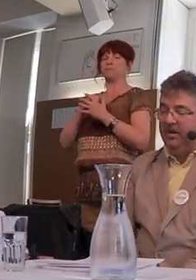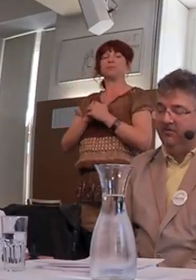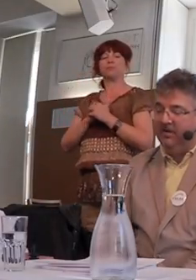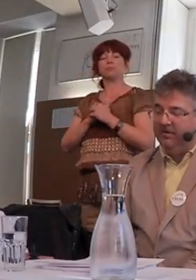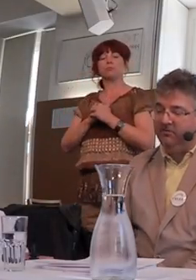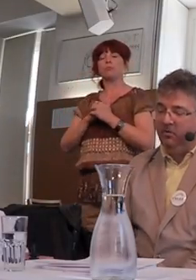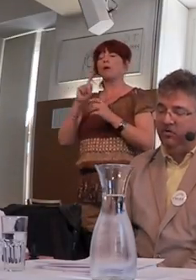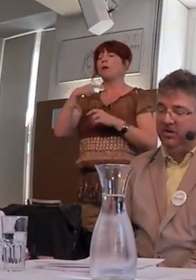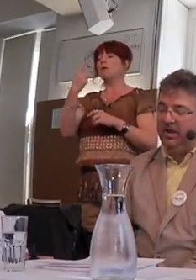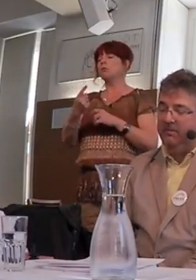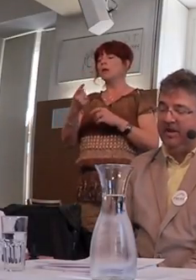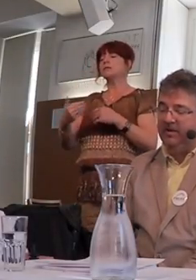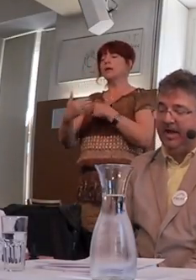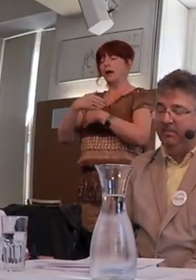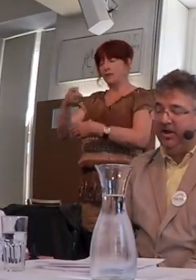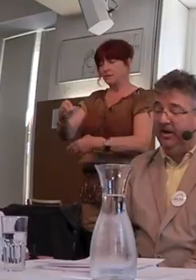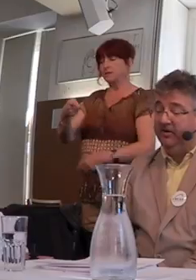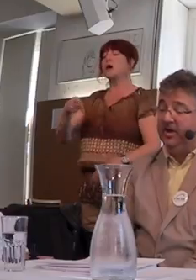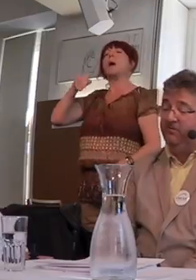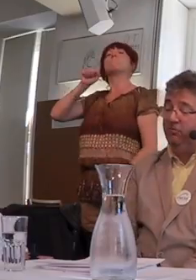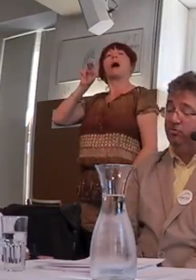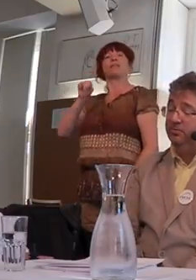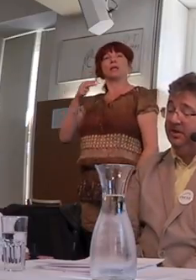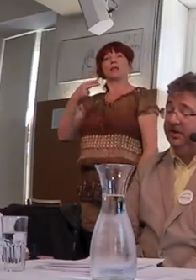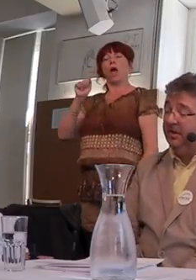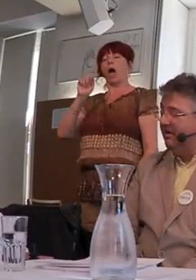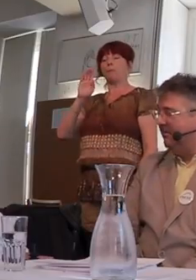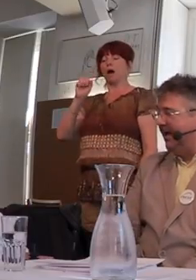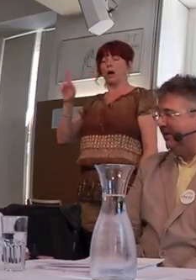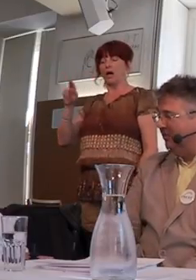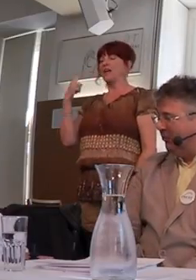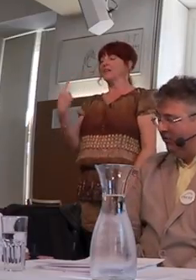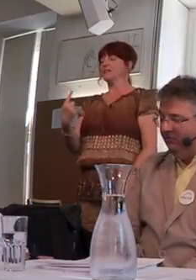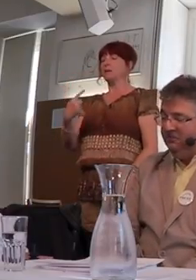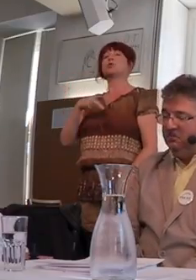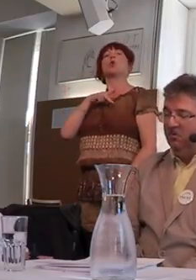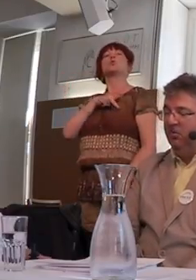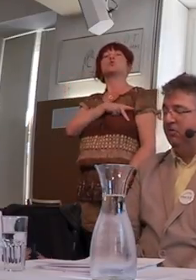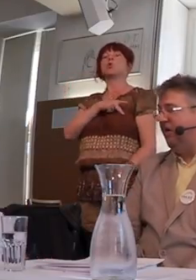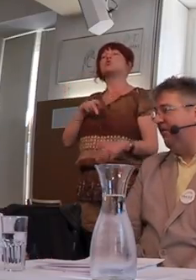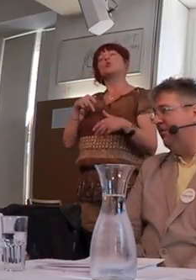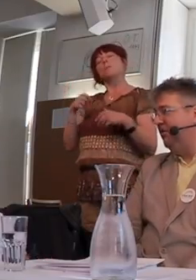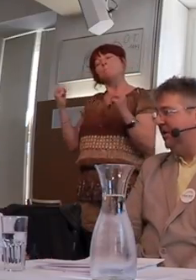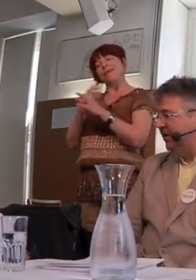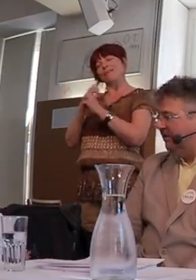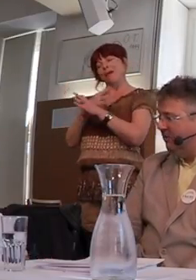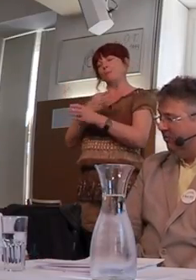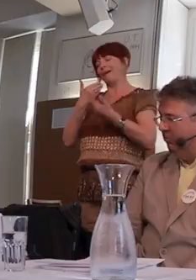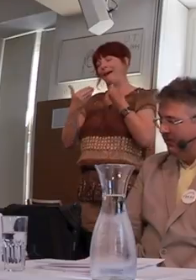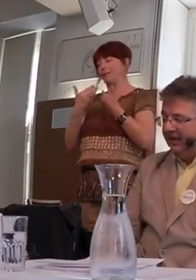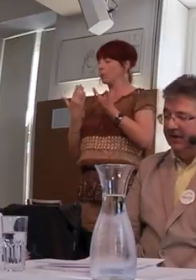Als nächsten Gast möchte ich Herrn Martin Habacher, er ist Social Media Berater, begrüßen und möchte fragen, was sind